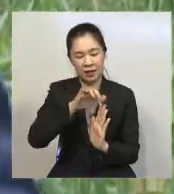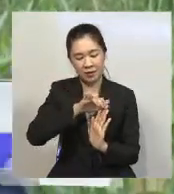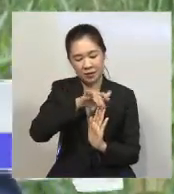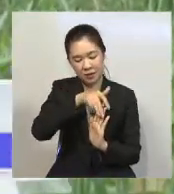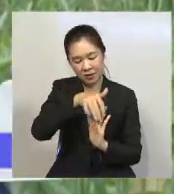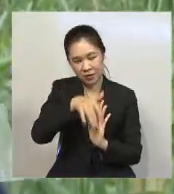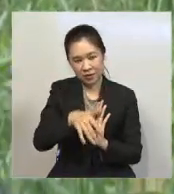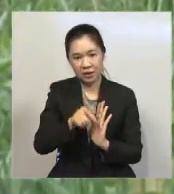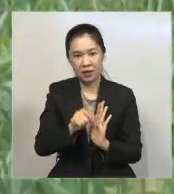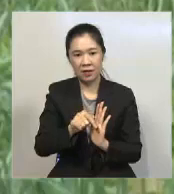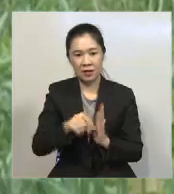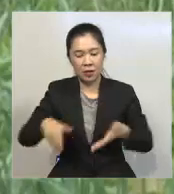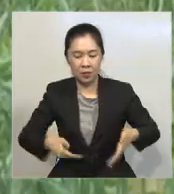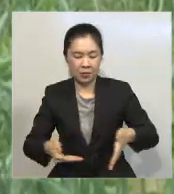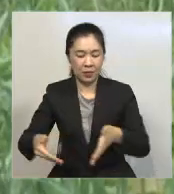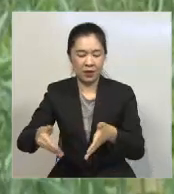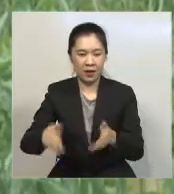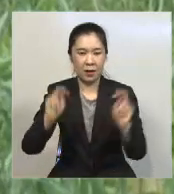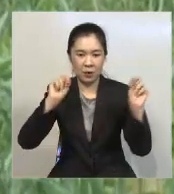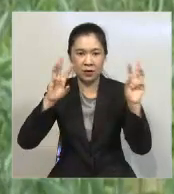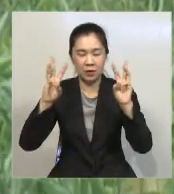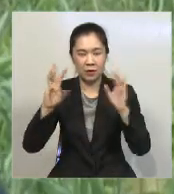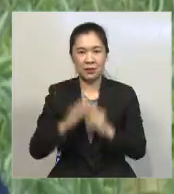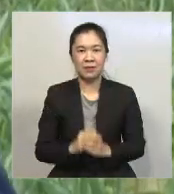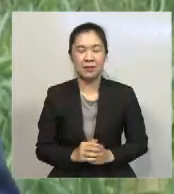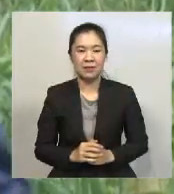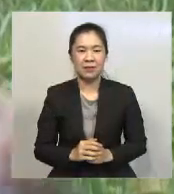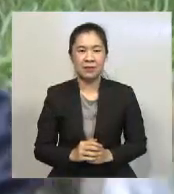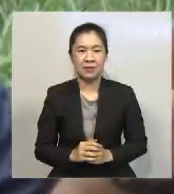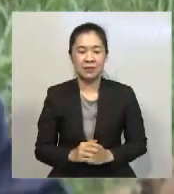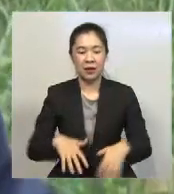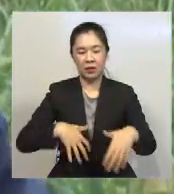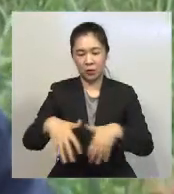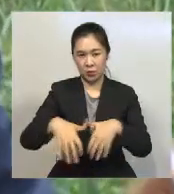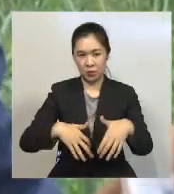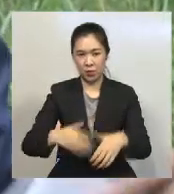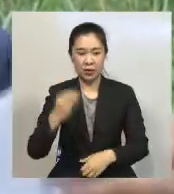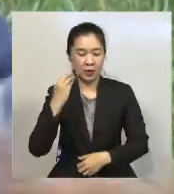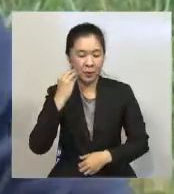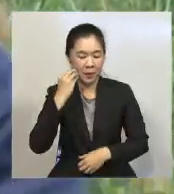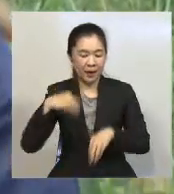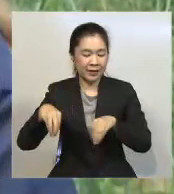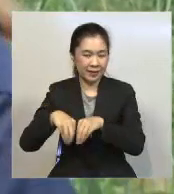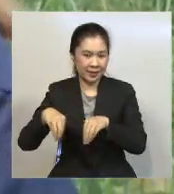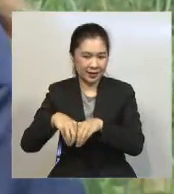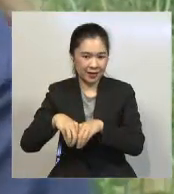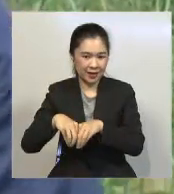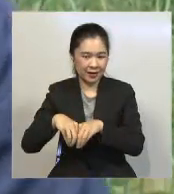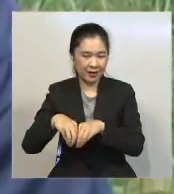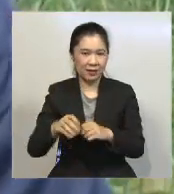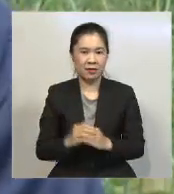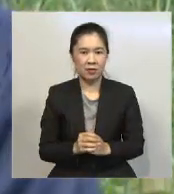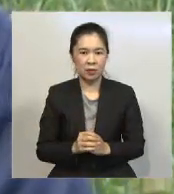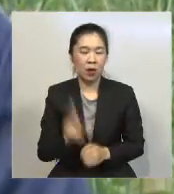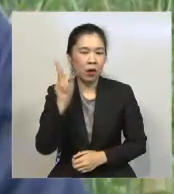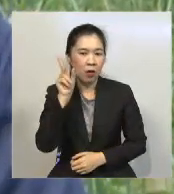าผ่านแม่น้ำในจังหวัดนครสวรรค์นั่นเองค่ะซึ่งขอให้พี่น้องที่อยู่ริมตลิ่งตั้งแต่นครสวรรค์ลงไปก็ขอให้ติ